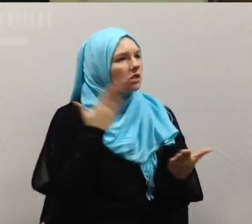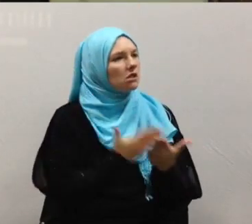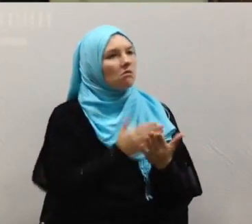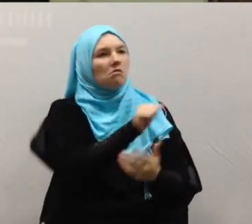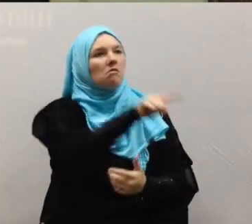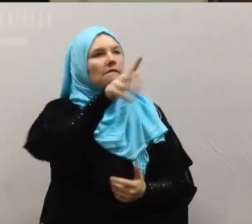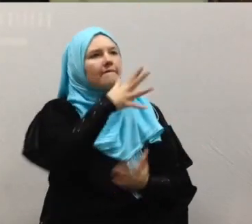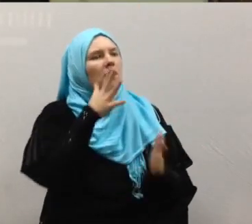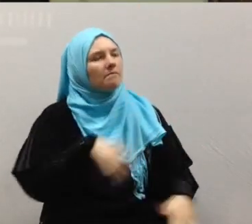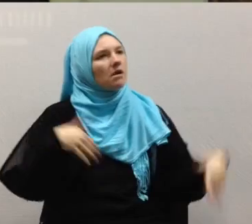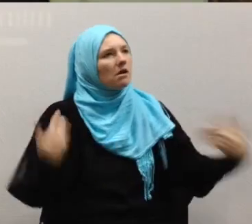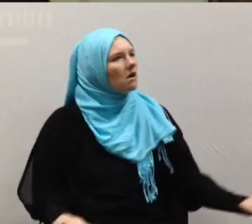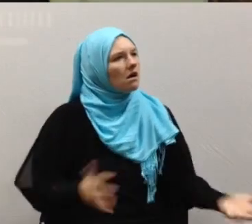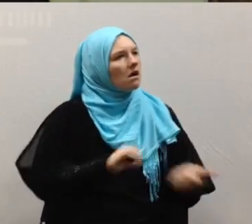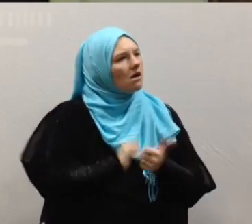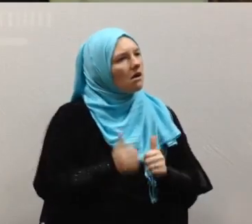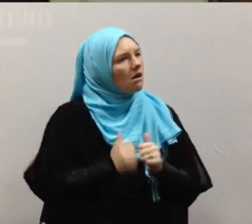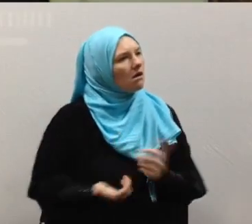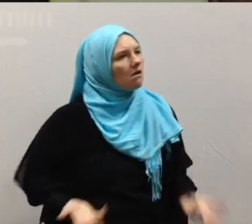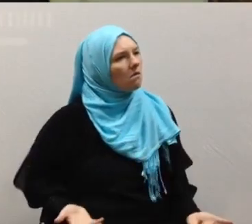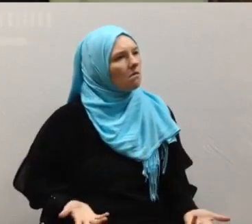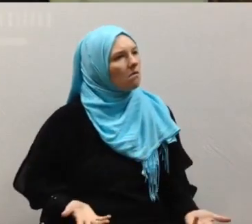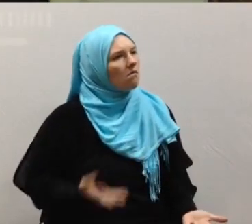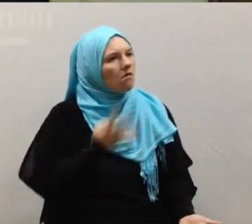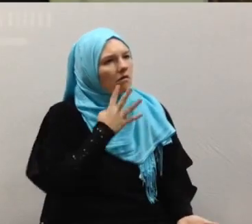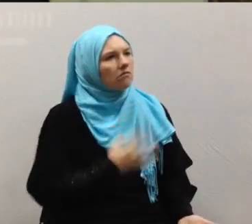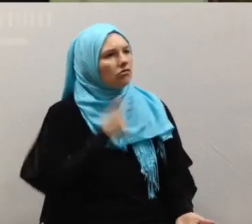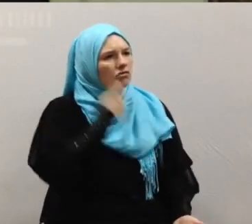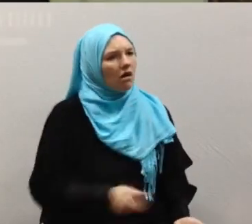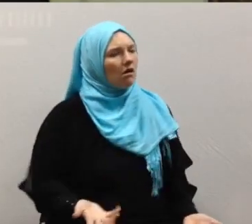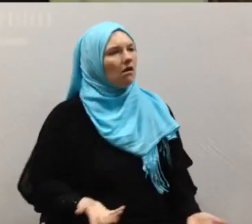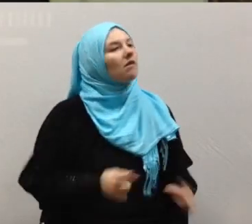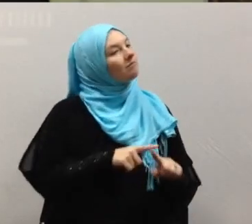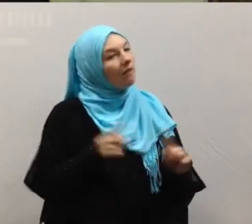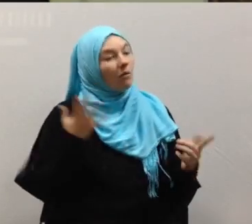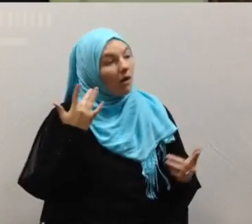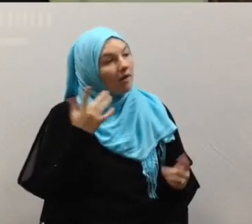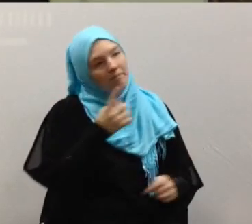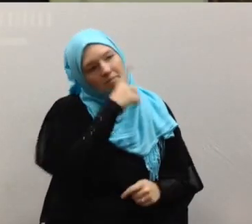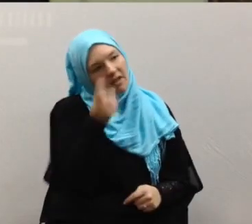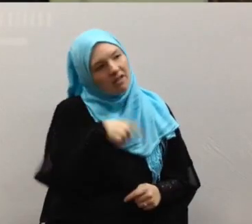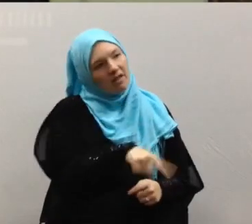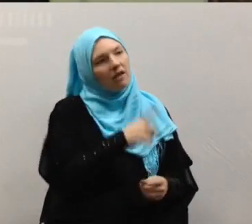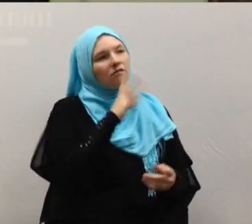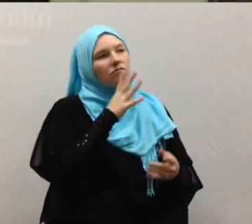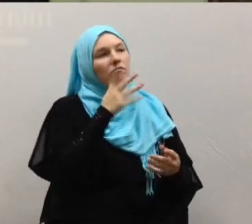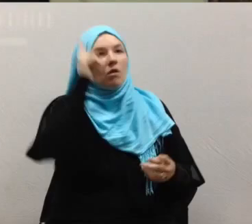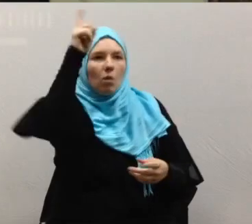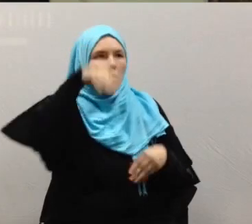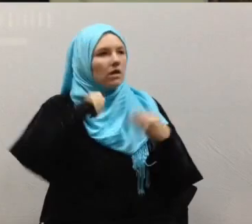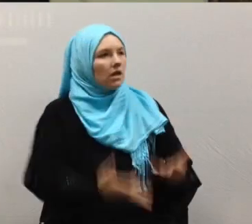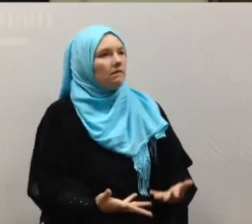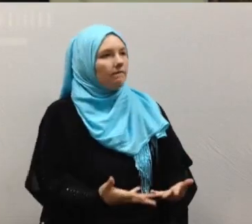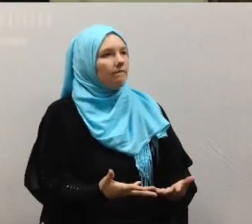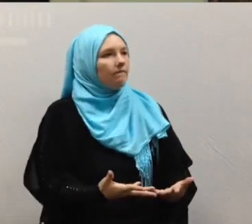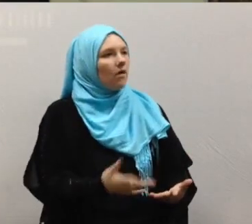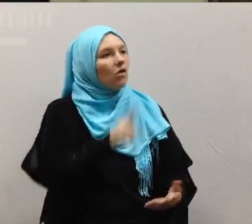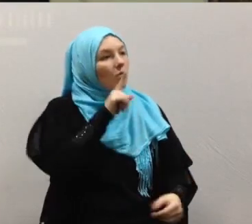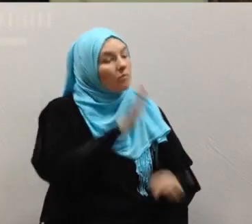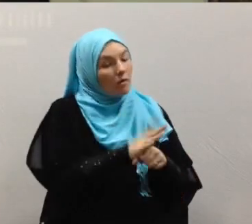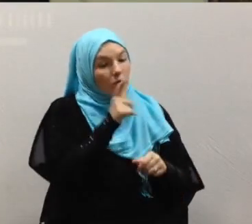وَعَدَ اللَّهُ الَّذِينَ آمَنُوا وَعَمِلُوا الصَّالِحَاتِ مِنْهُمْ. Allah has promised those who believed and did righteous deed among